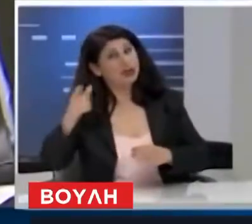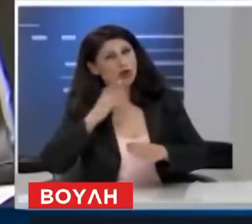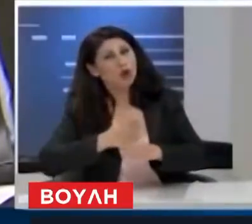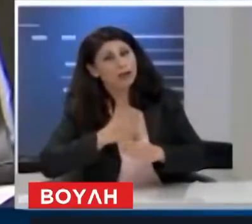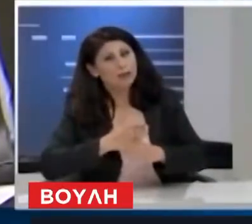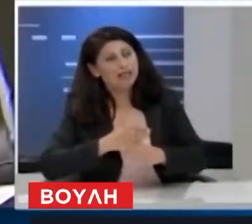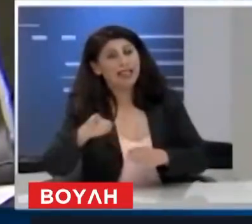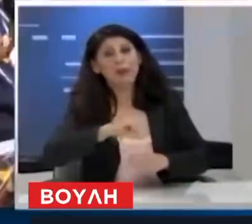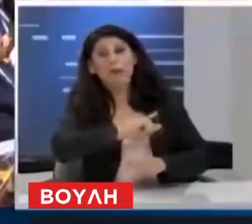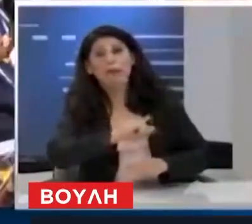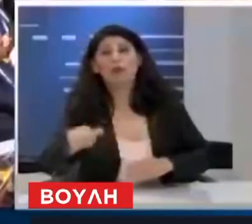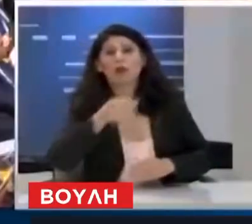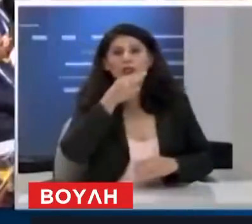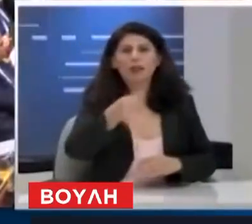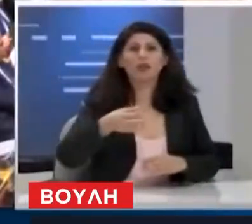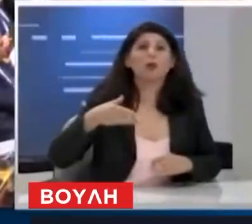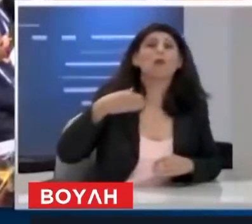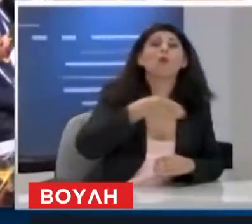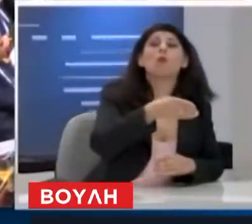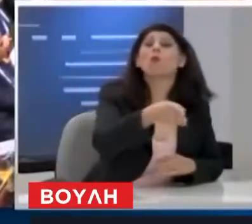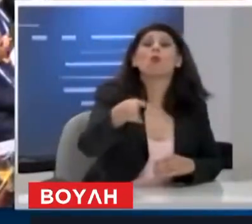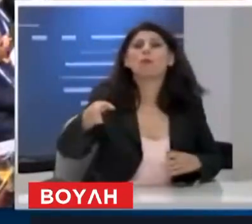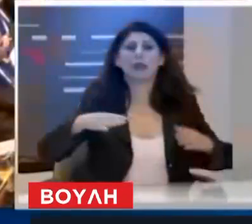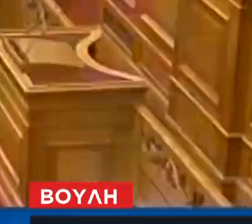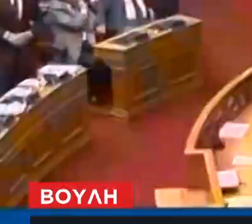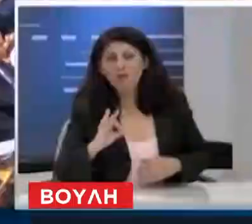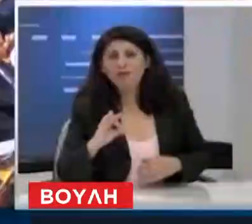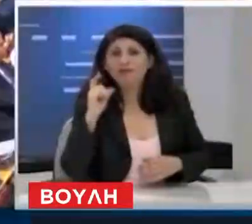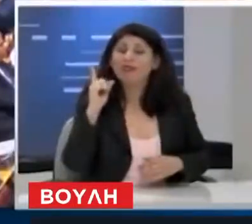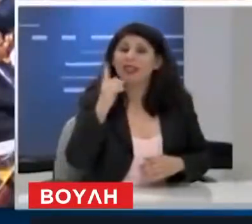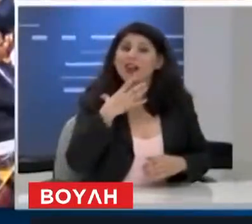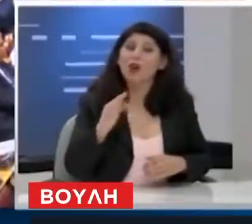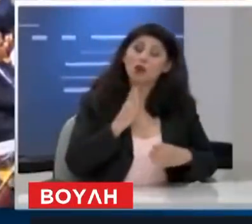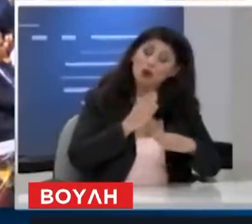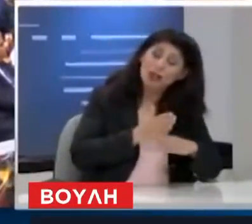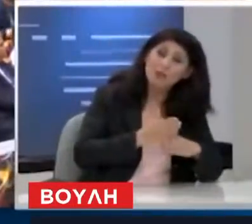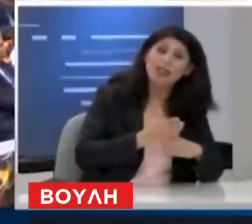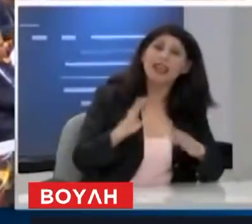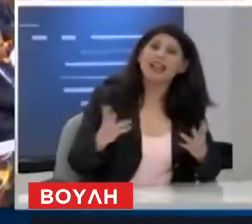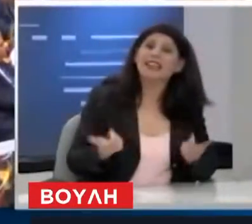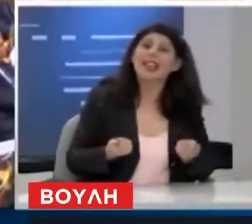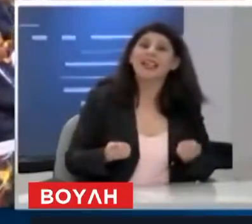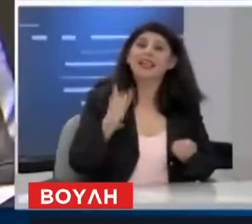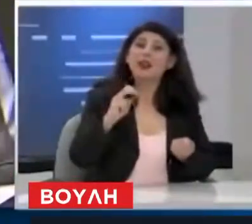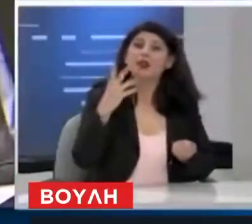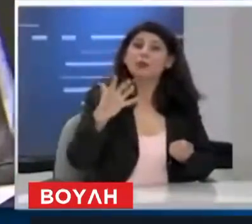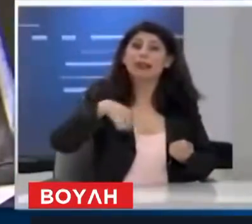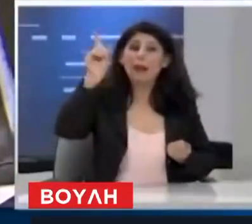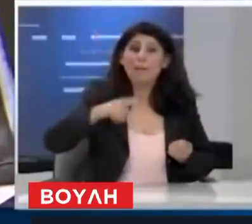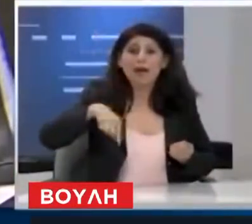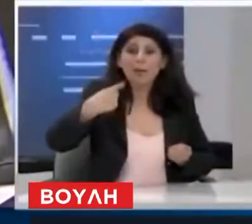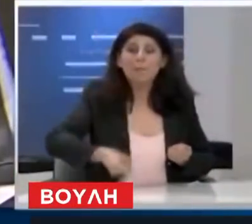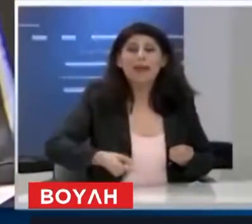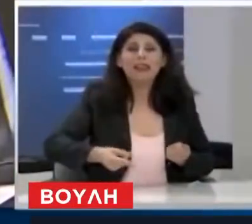Το κρύψατε γιατί ποτέ δεν είπατε που πήγατε διακοπές και το κρύψατε. Για έναν λόγο το κρύψατε, διότι έγινε 25 μέρες μετά το